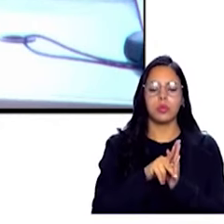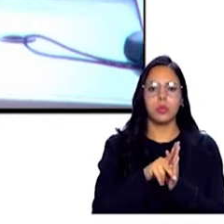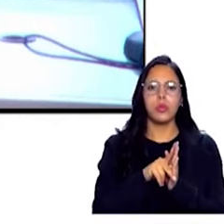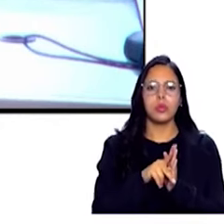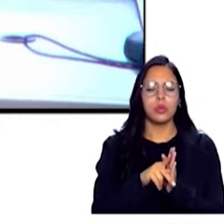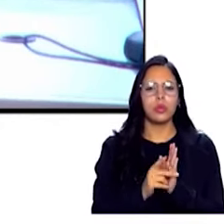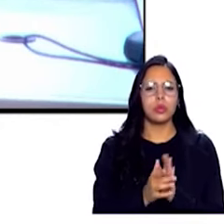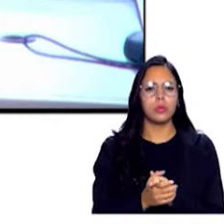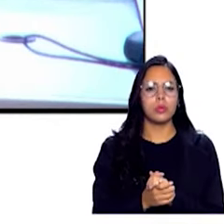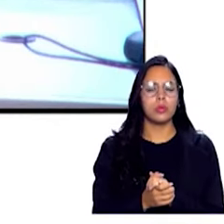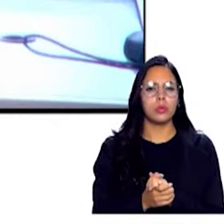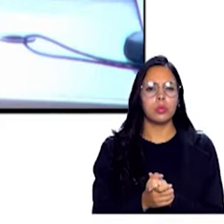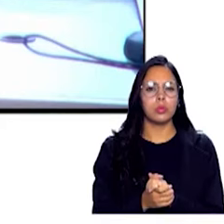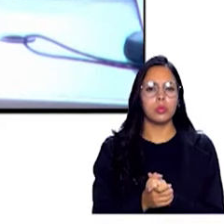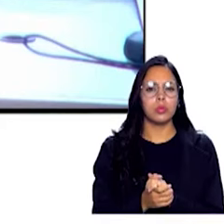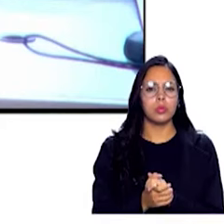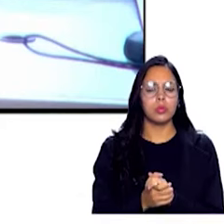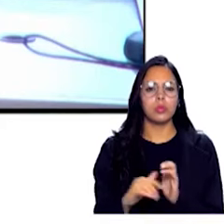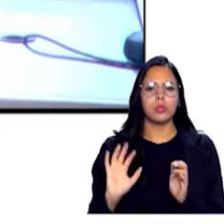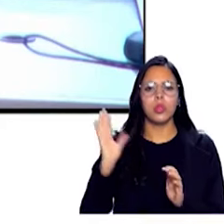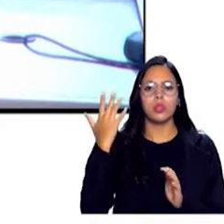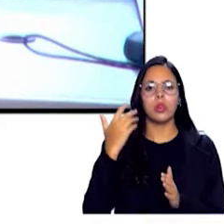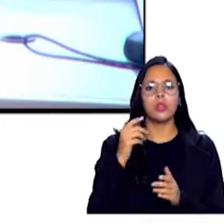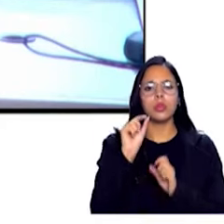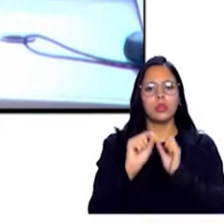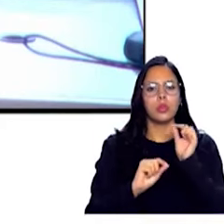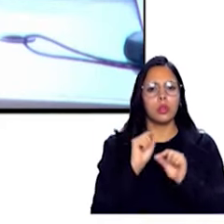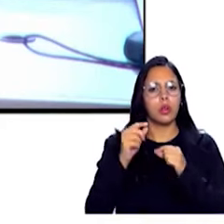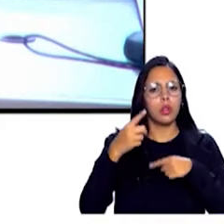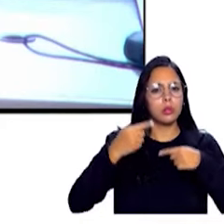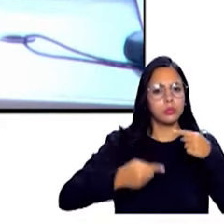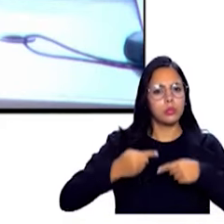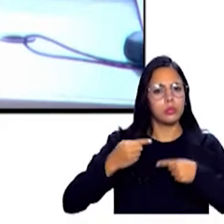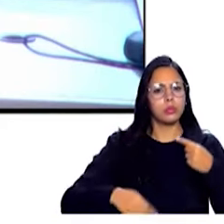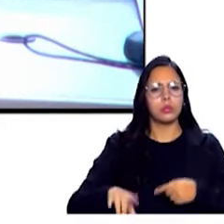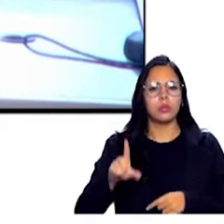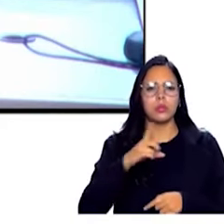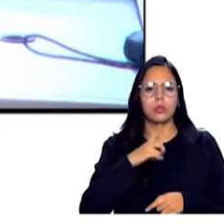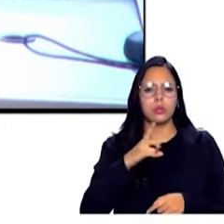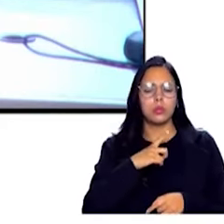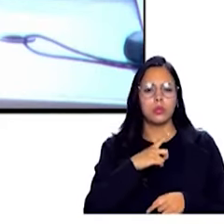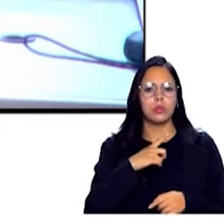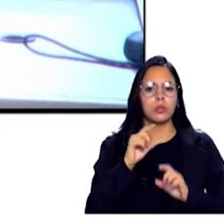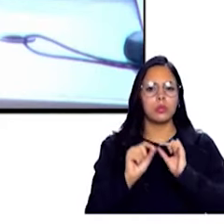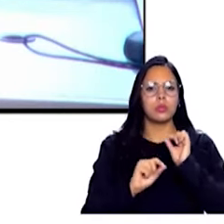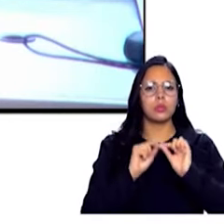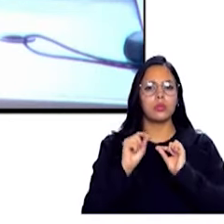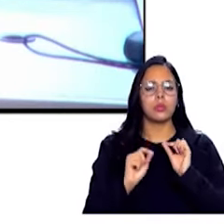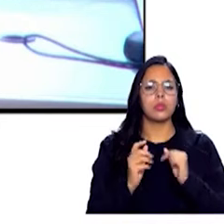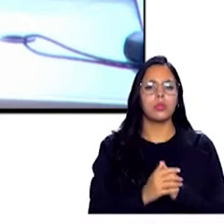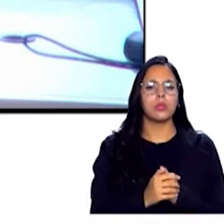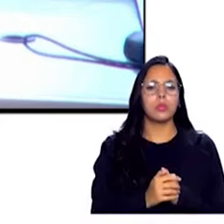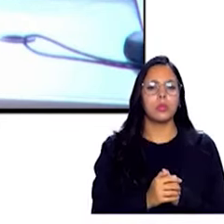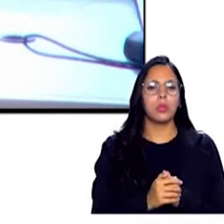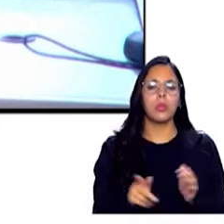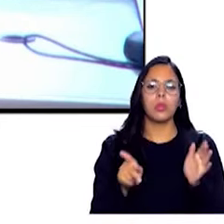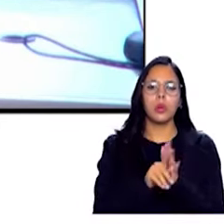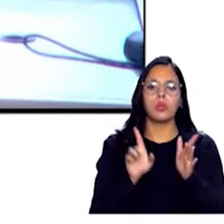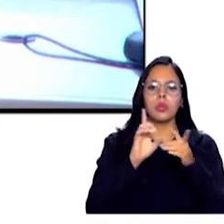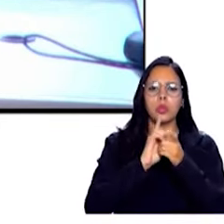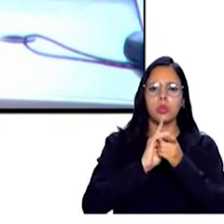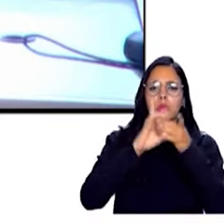politique d'équilibre entre La fonction disciplinaire ET la fonction démocratique Pour ce qui